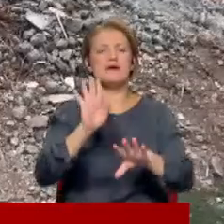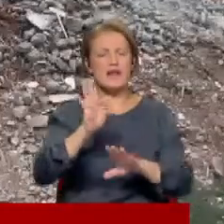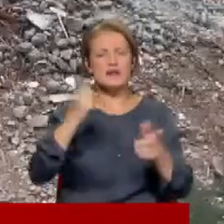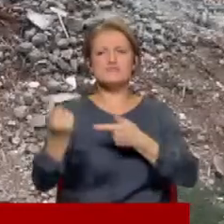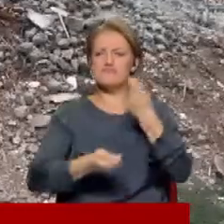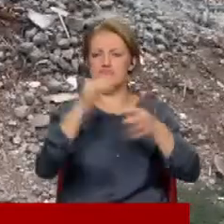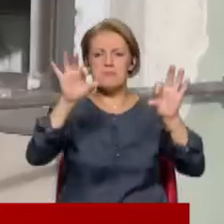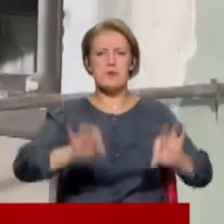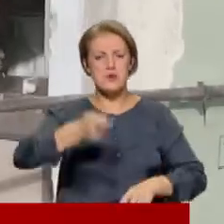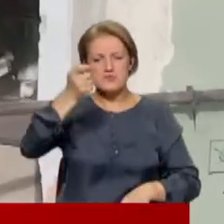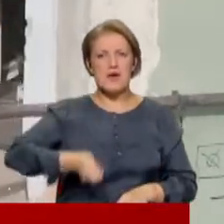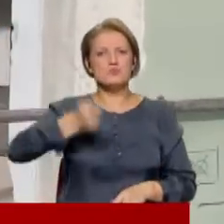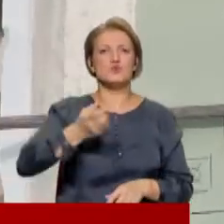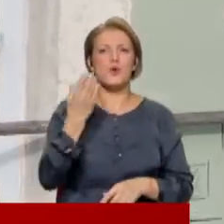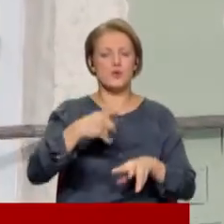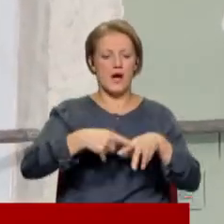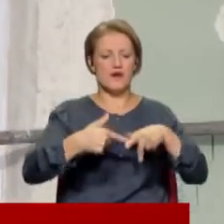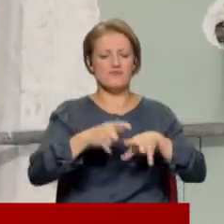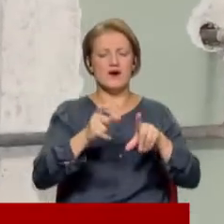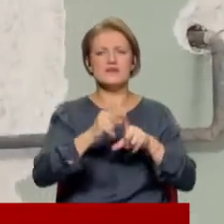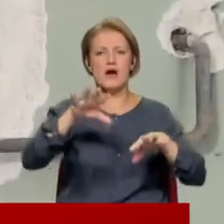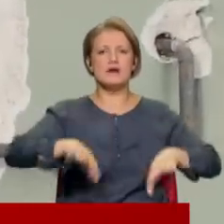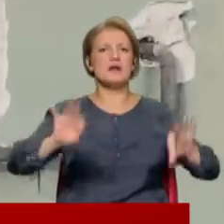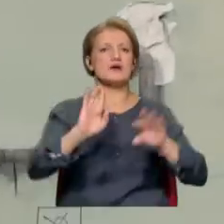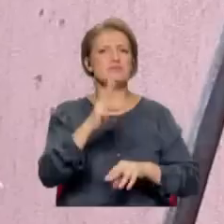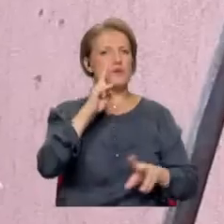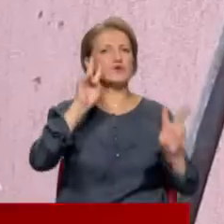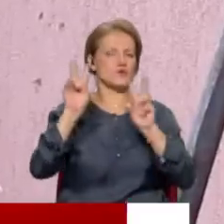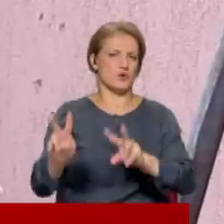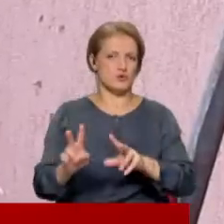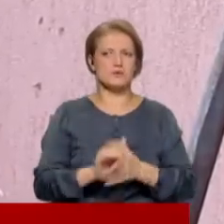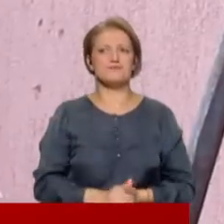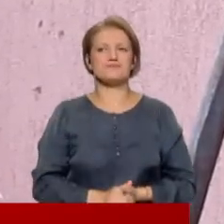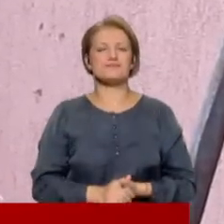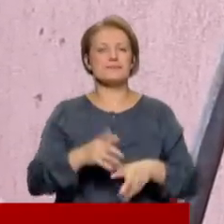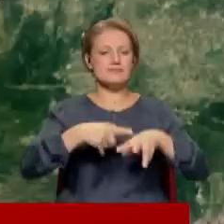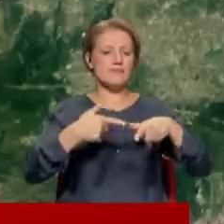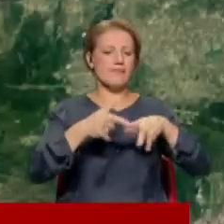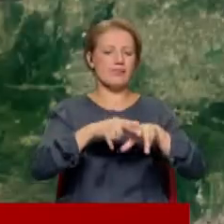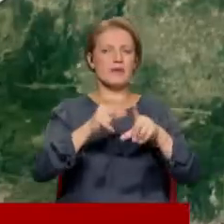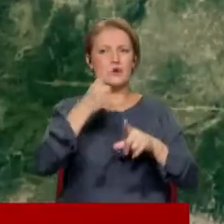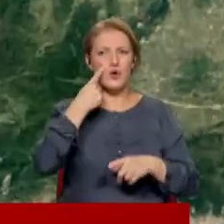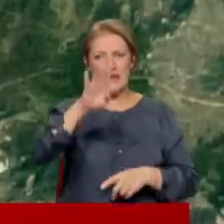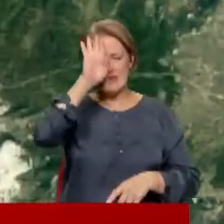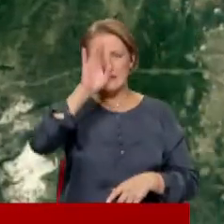harekete geçmenin şart olduğu AFAD'ın hazırladığı raporda da gözler önüne serildi. AFAD'a göre İstanbul'un 12